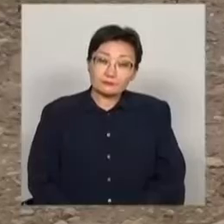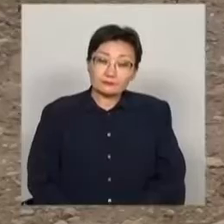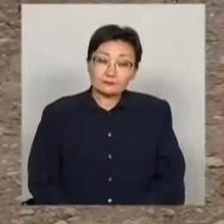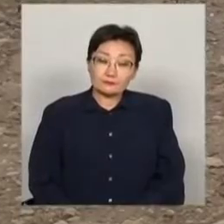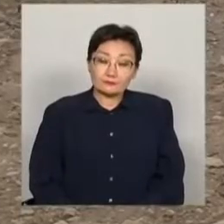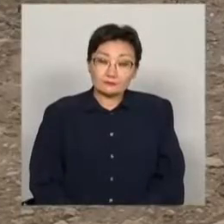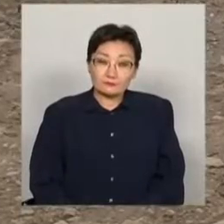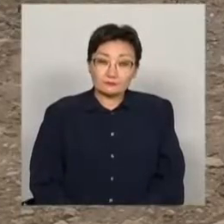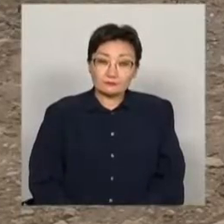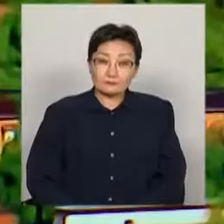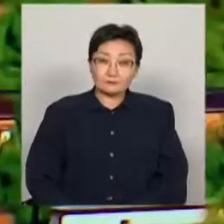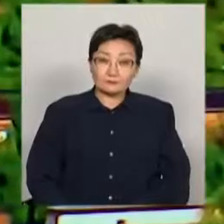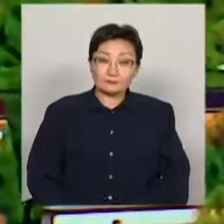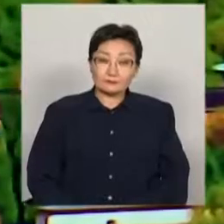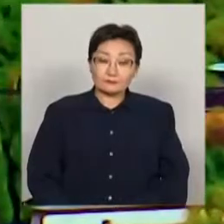Тілепберген, Алматы телеарнасы.